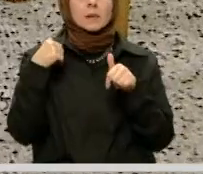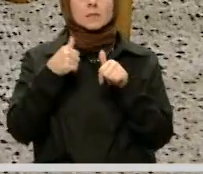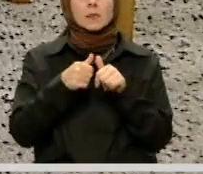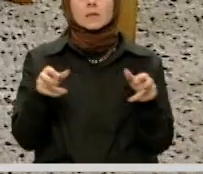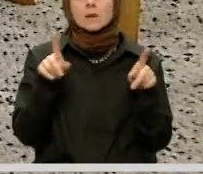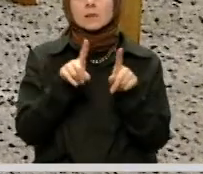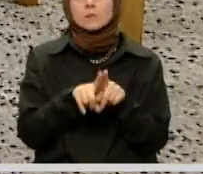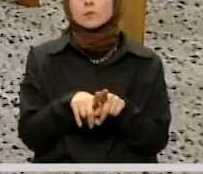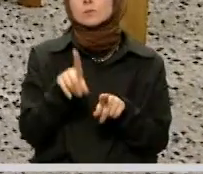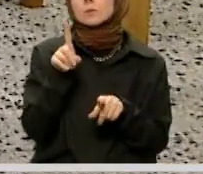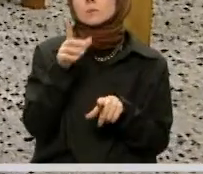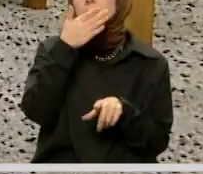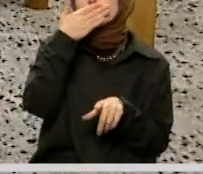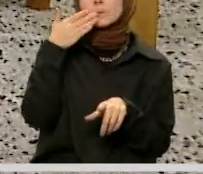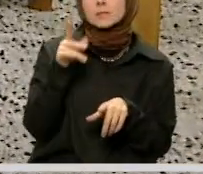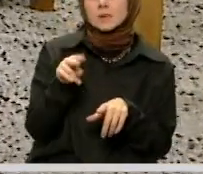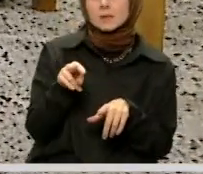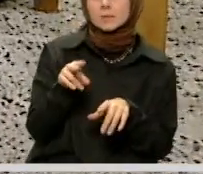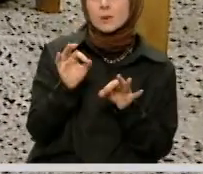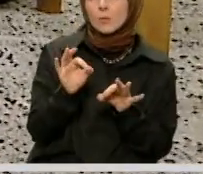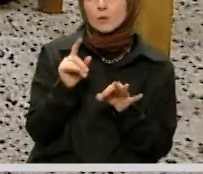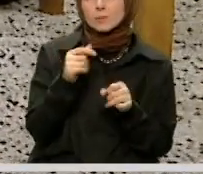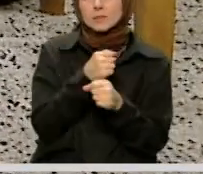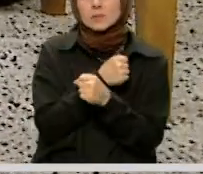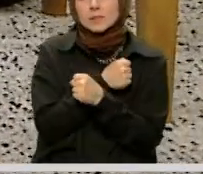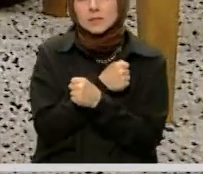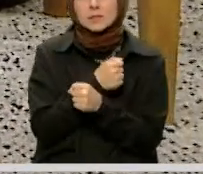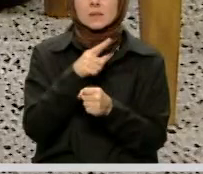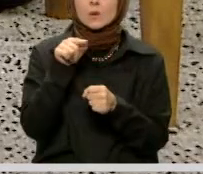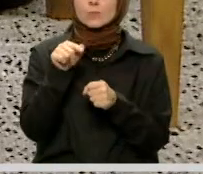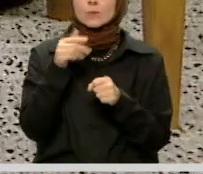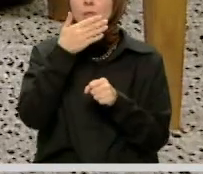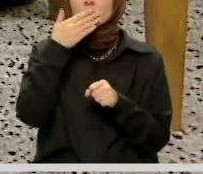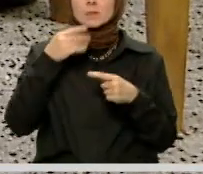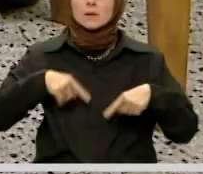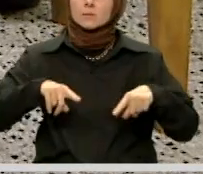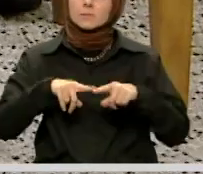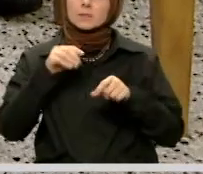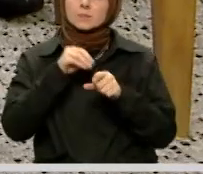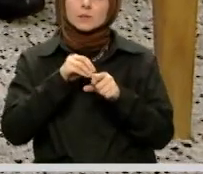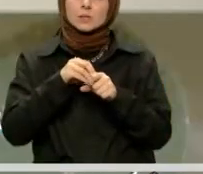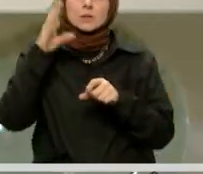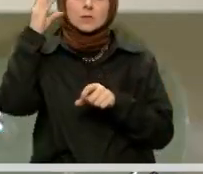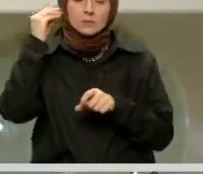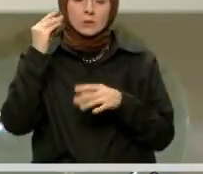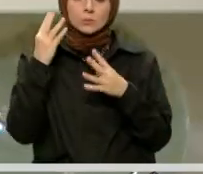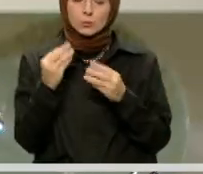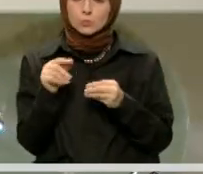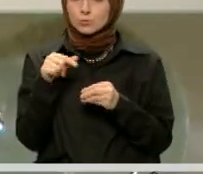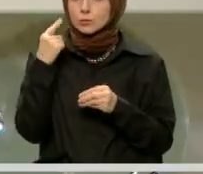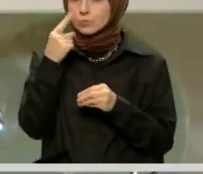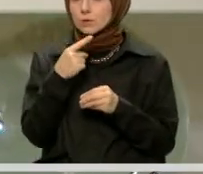bir Ramazan'mış gibi öyle bir tutar, öyle bir sarılırsak bu Ramazan bizim için daha anlamlı, daha bir kıymetli hale gelecektir. O